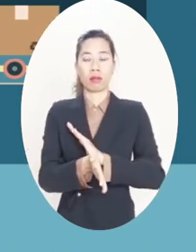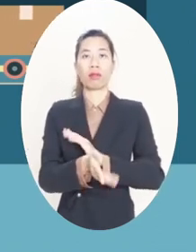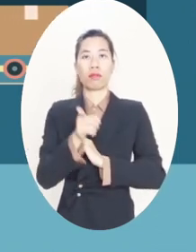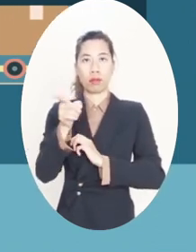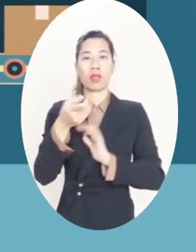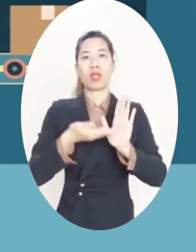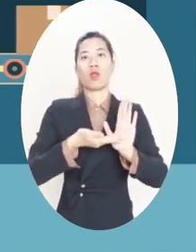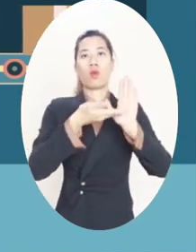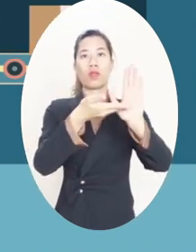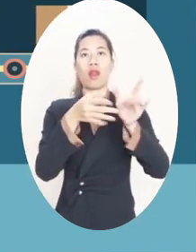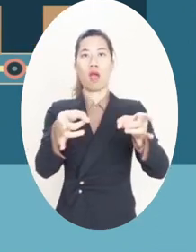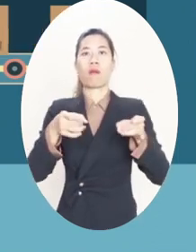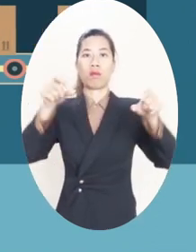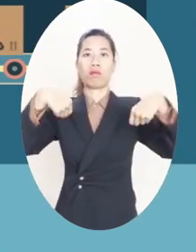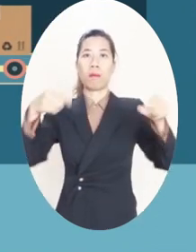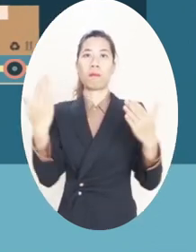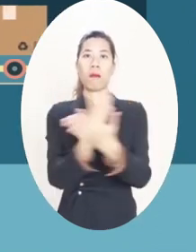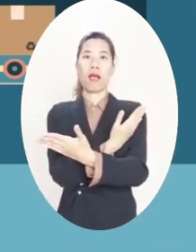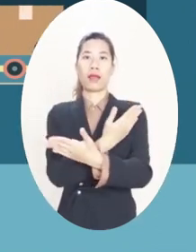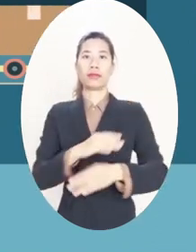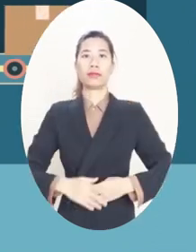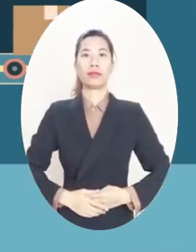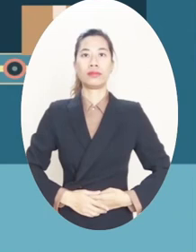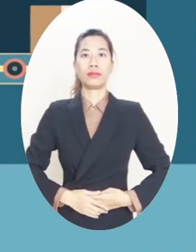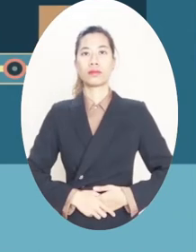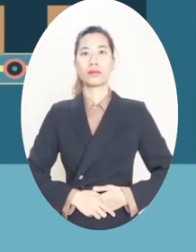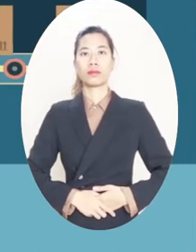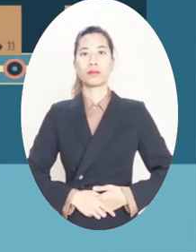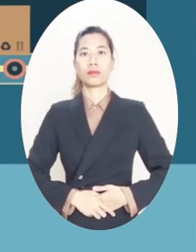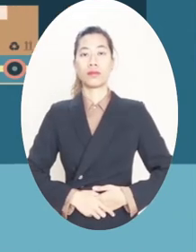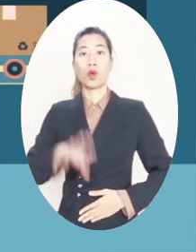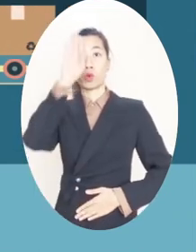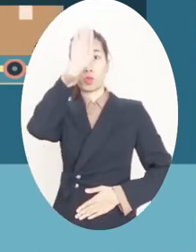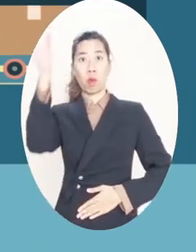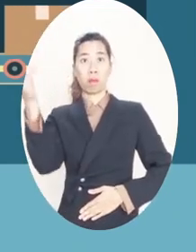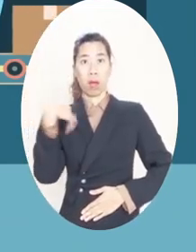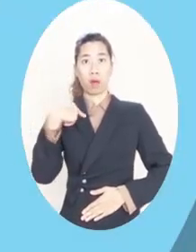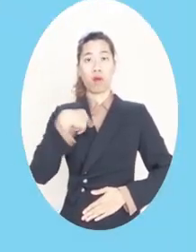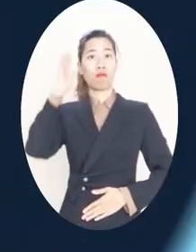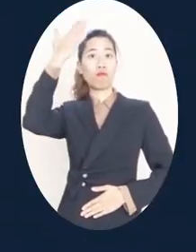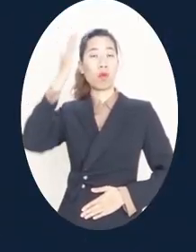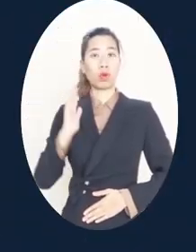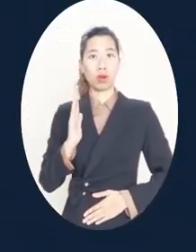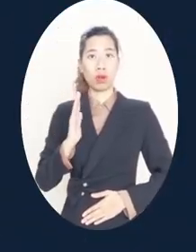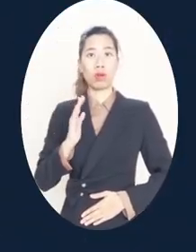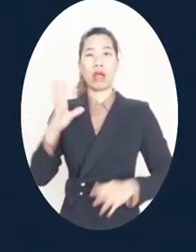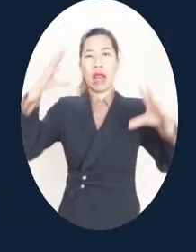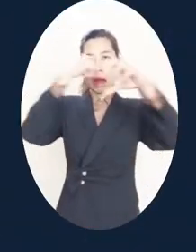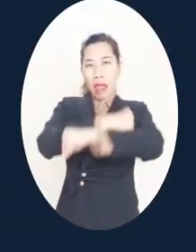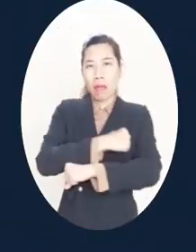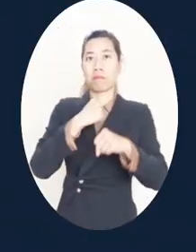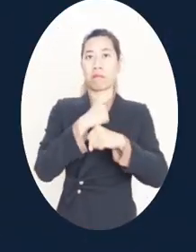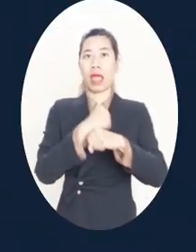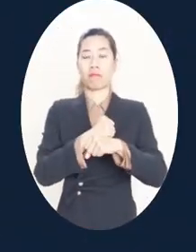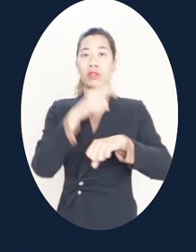thời gian lao động nữ mang thai hoặc nuôi con dưới 12 tháng tuổi thì được ưu tiên giao kết hợp đồng lao động mới. Người sử dụng lao động không